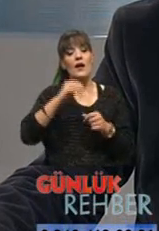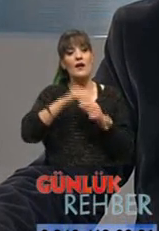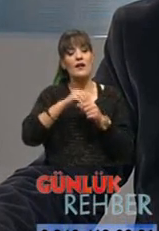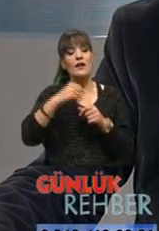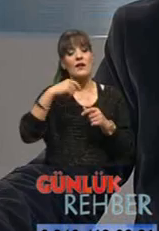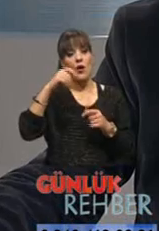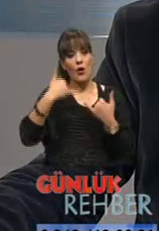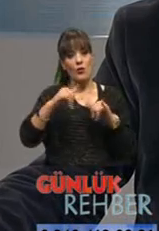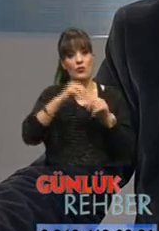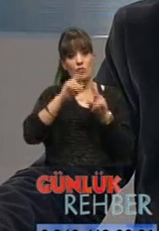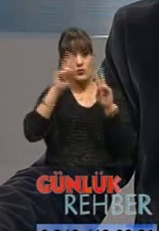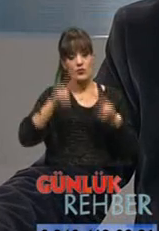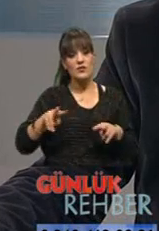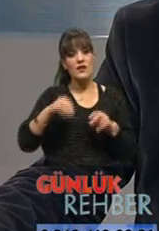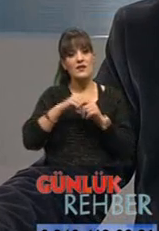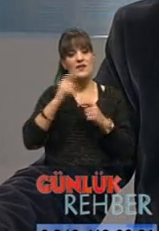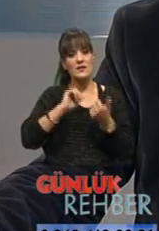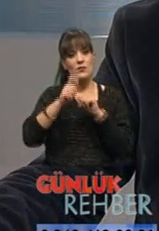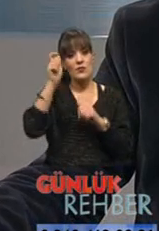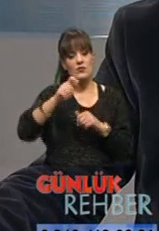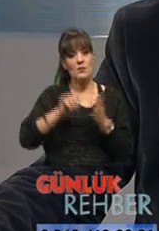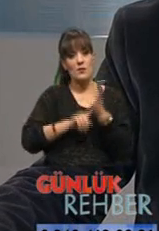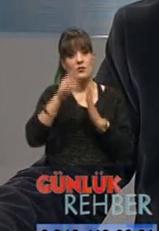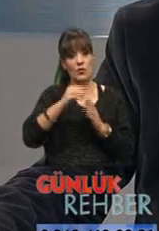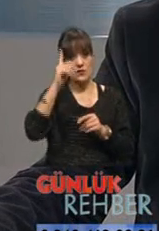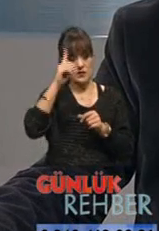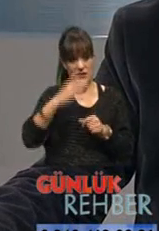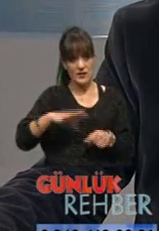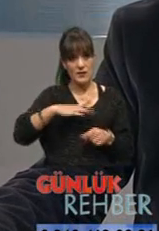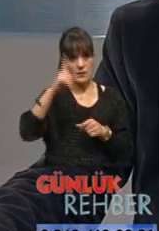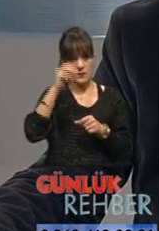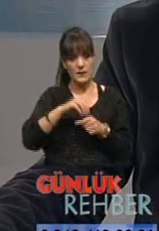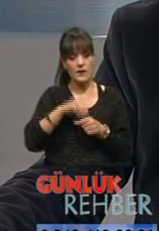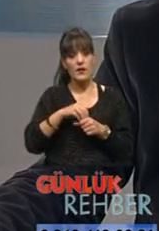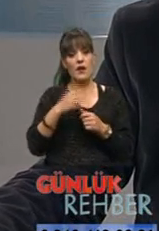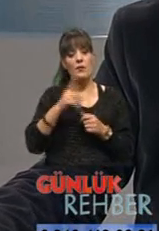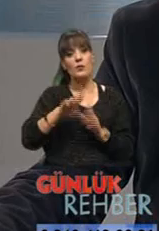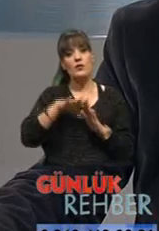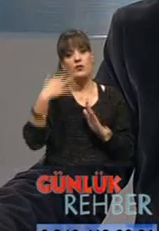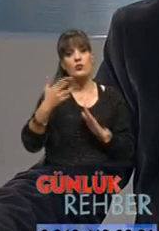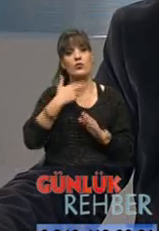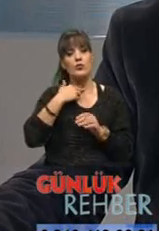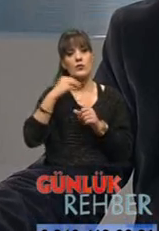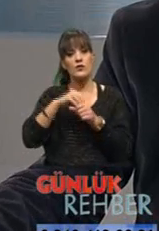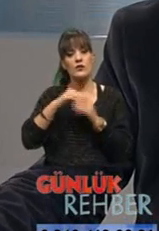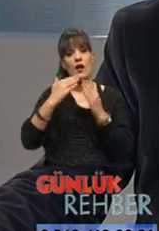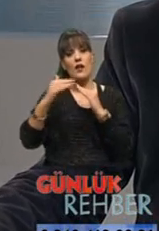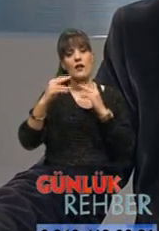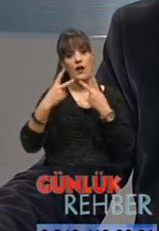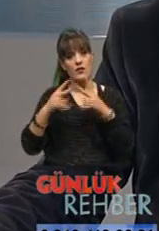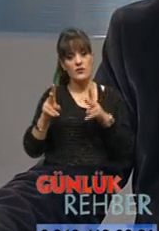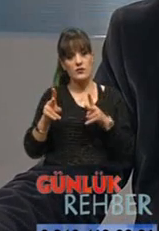hizmet ediyor. Yani uluslararası arenada da sporcularımızın başarılı olmasını istediğimiz için. Ama bunun dışında kulüplerimiz halka